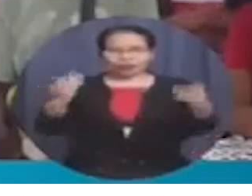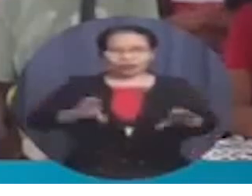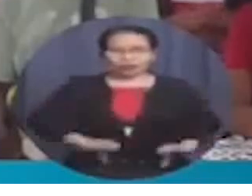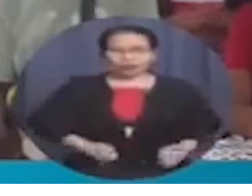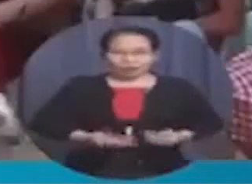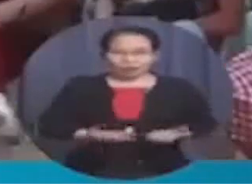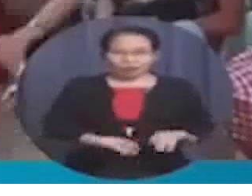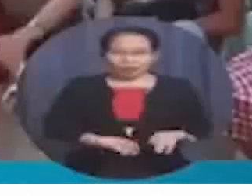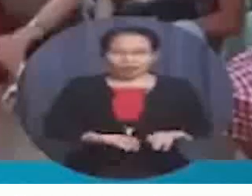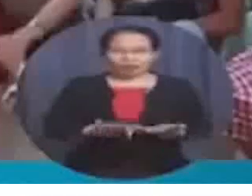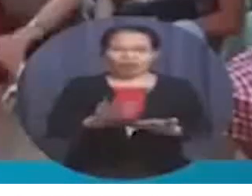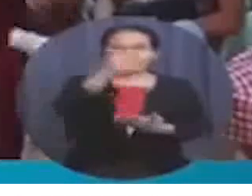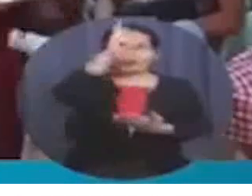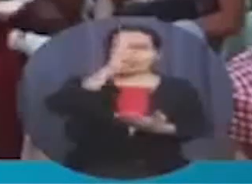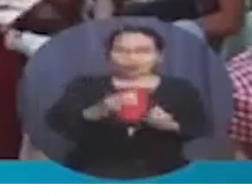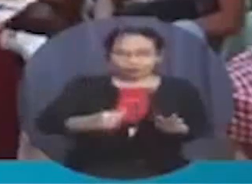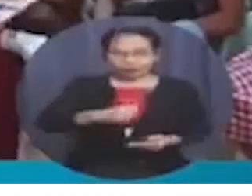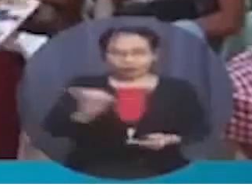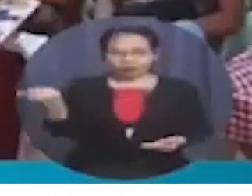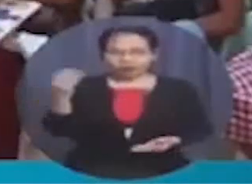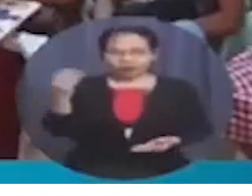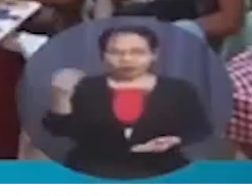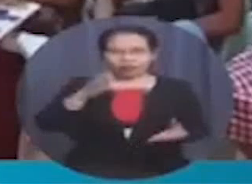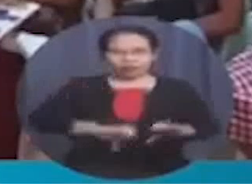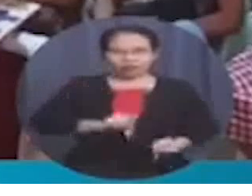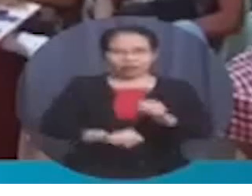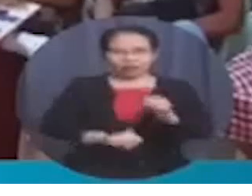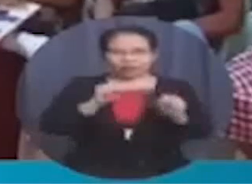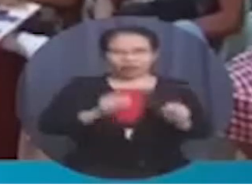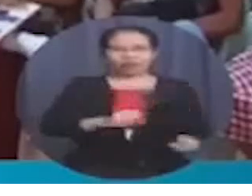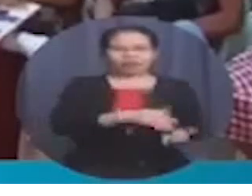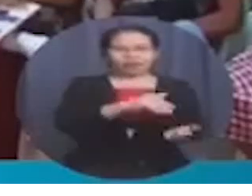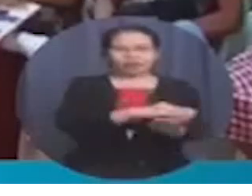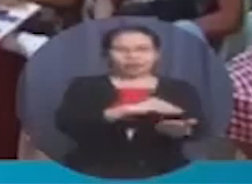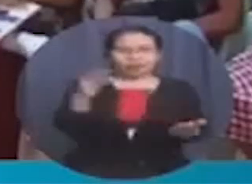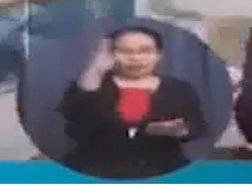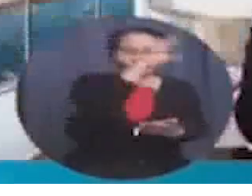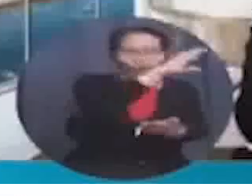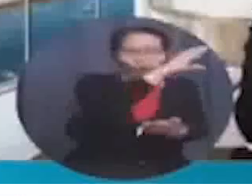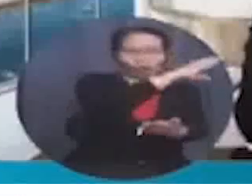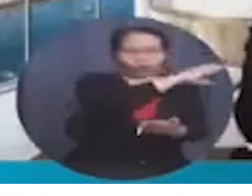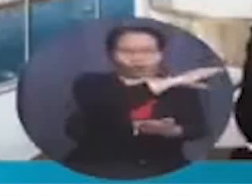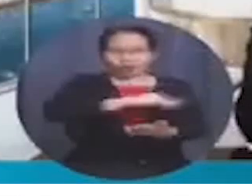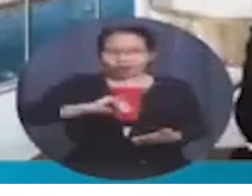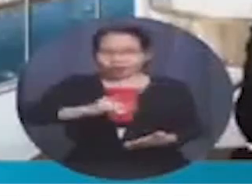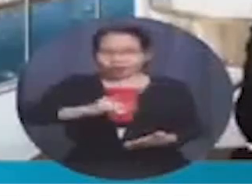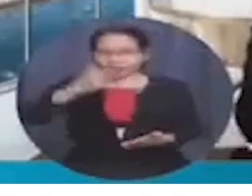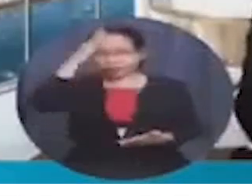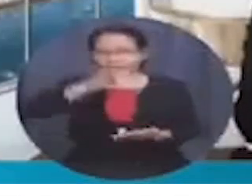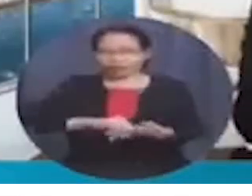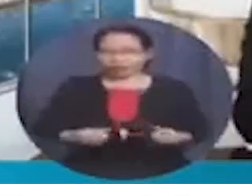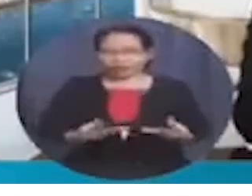ang binigay sa atin para tayo makapag-aral, makapagsuri. Alam ko maraming nagsusuri. Alam ko